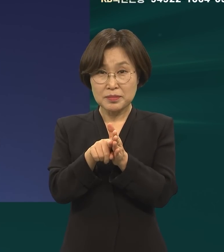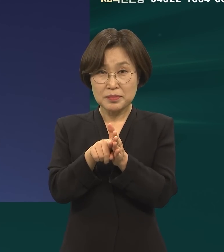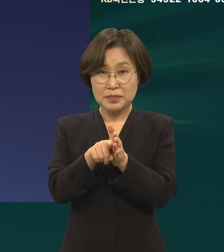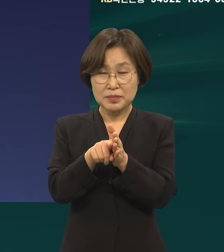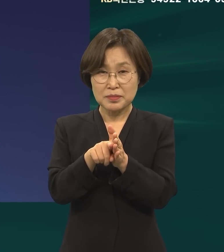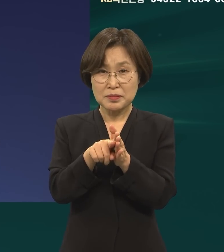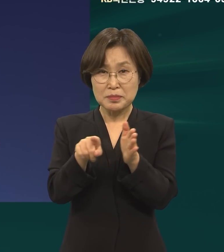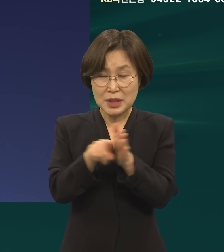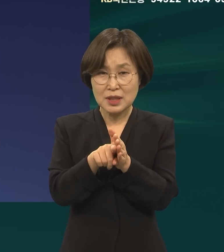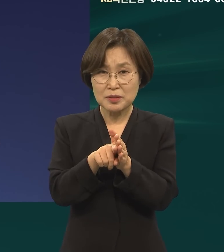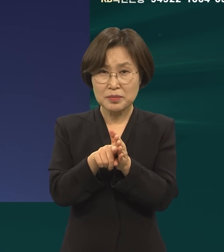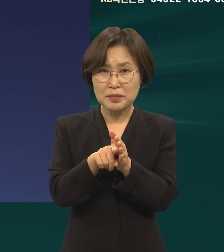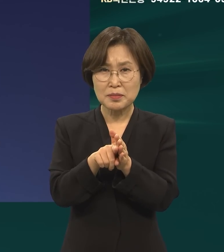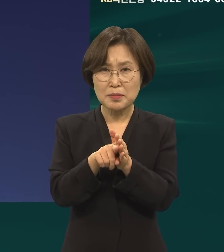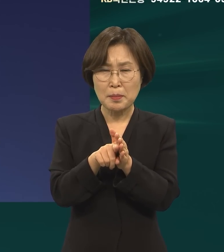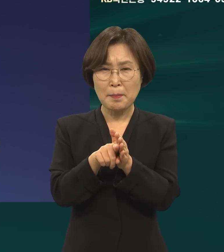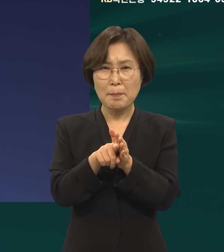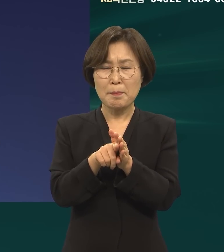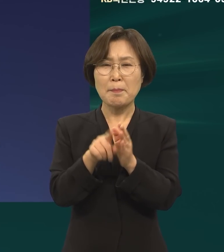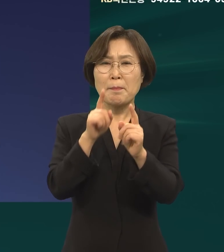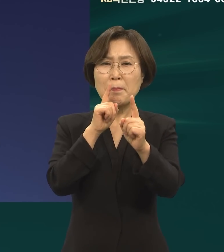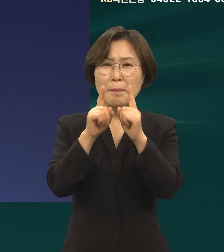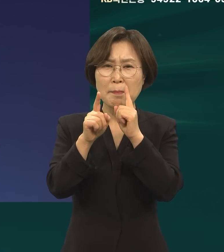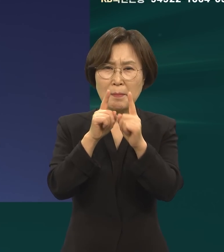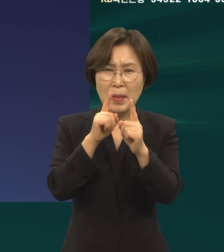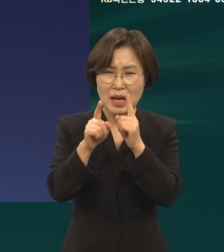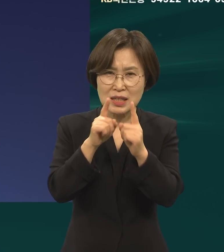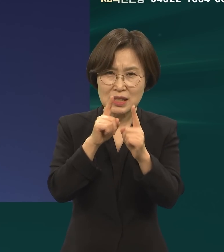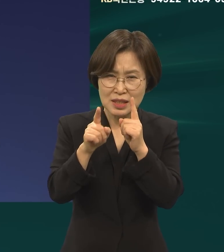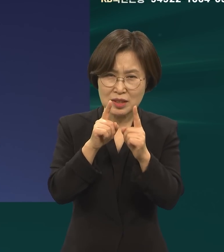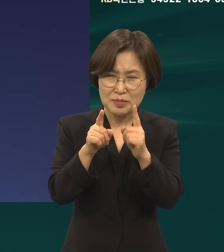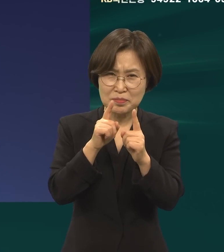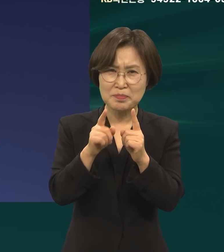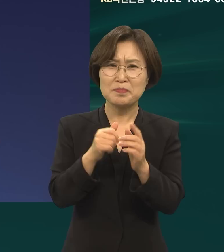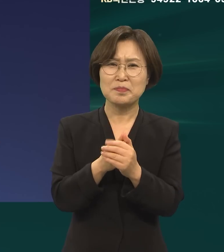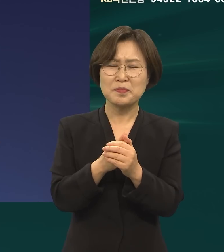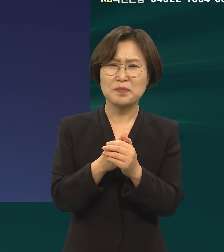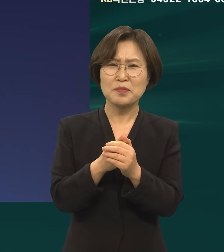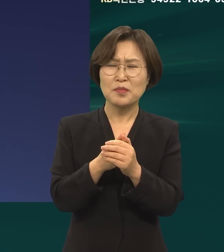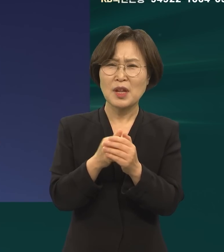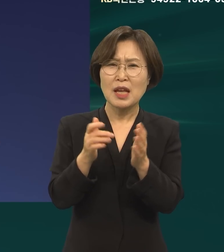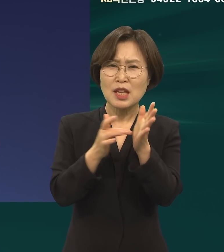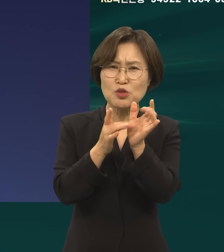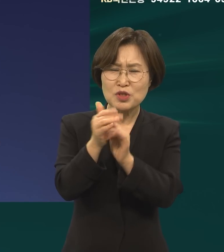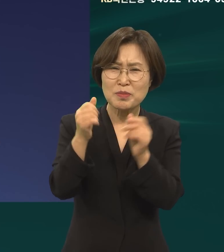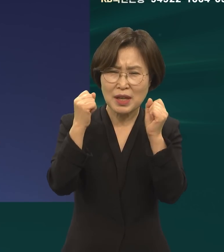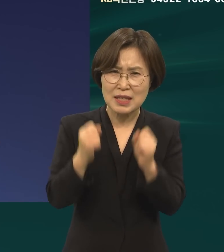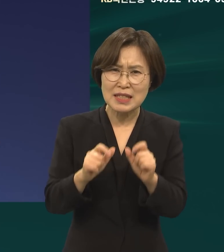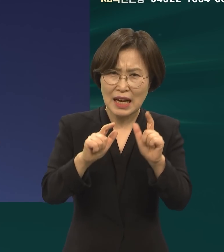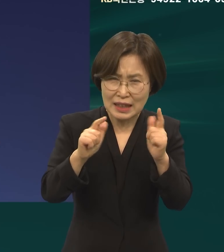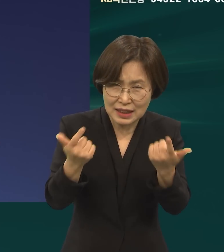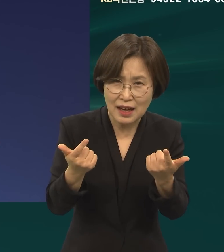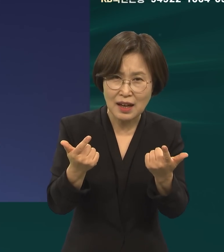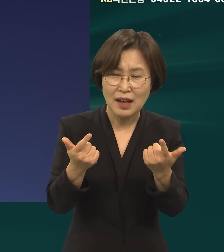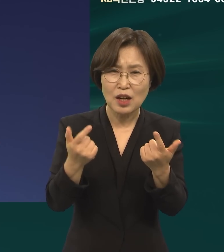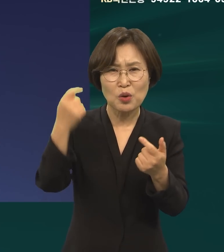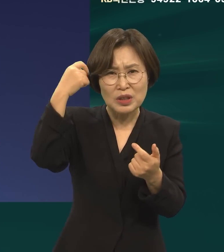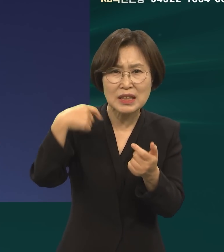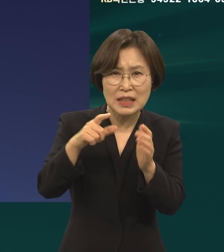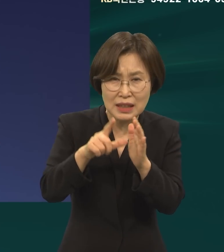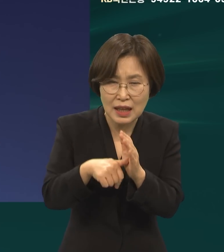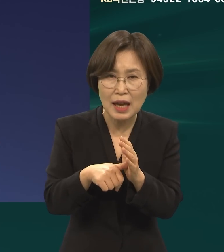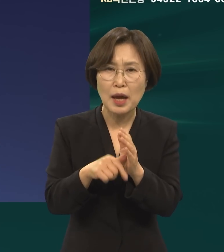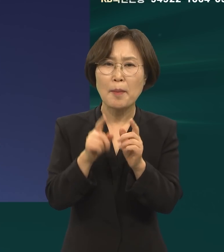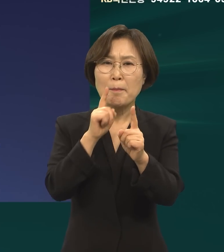뭘 들을 때? 이 말씀을 뭘 보여주냐? 네가 나를 못 느끼고 부재라고 느끼는 그 시간에도 나는 너와 있다는 것을